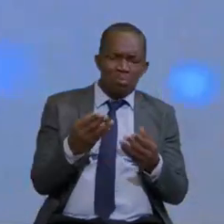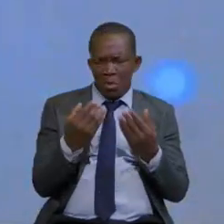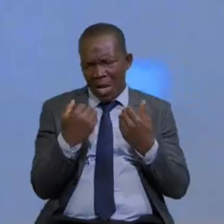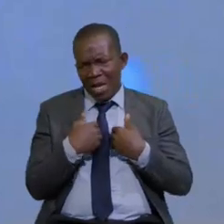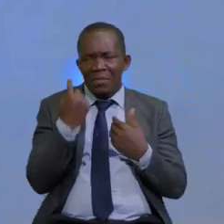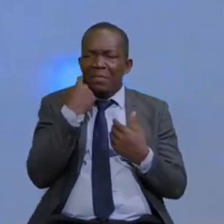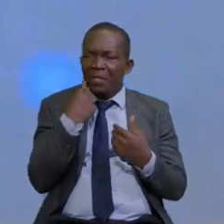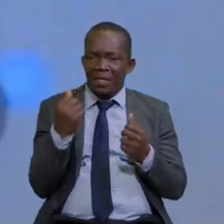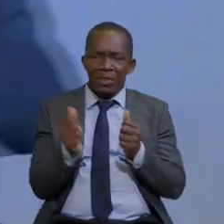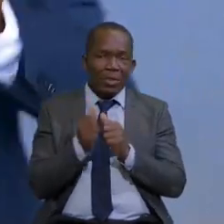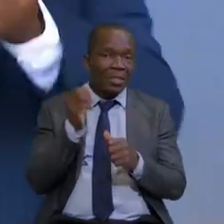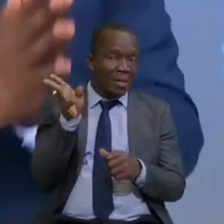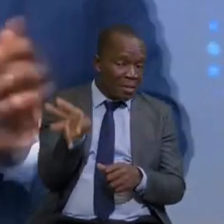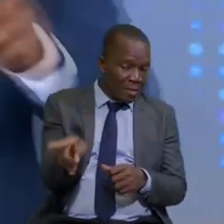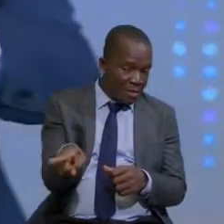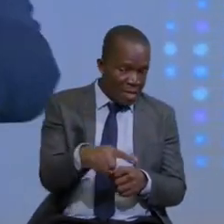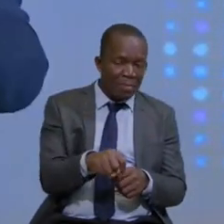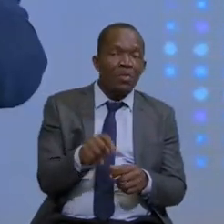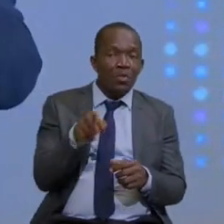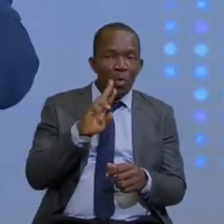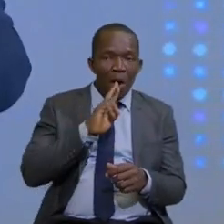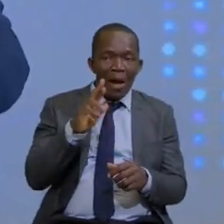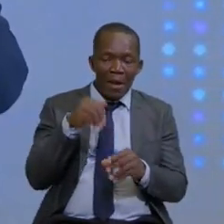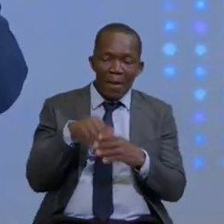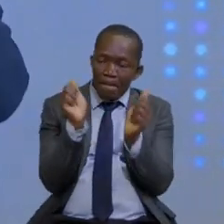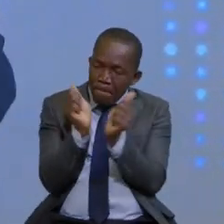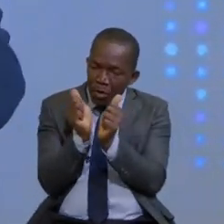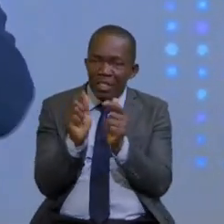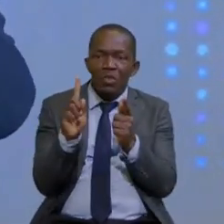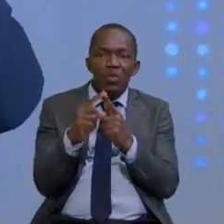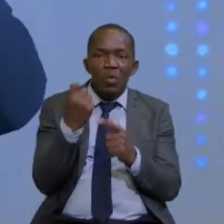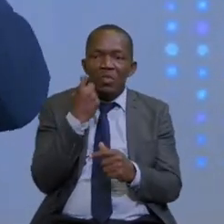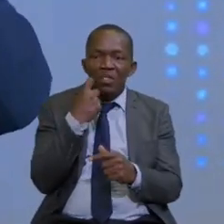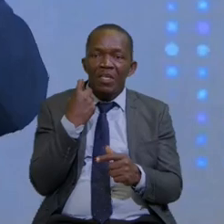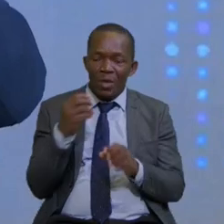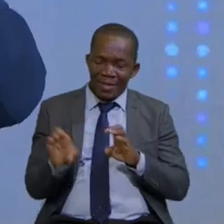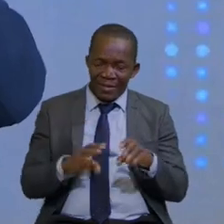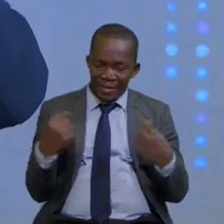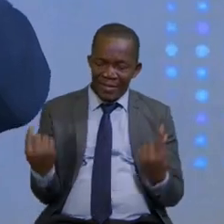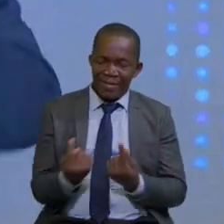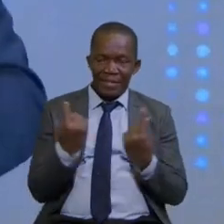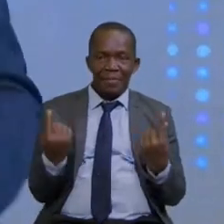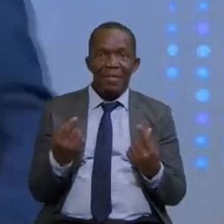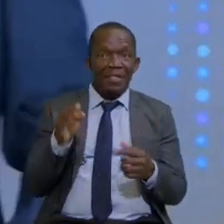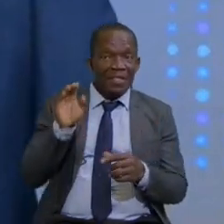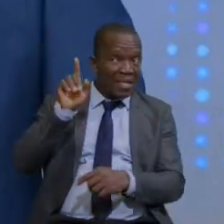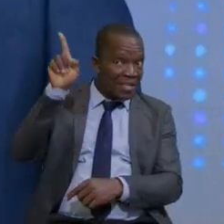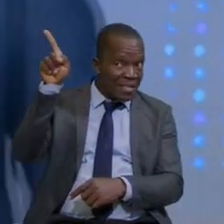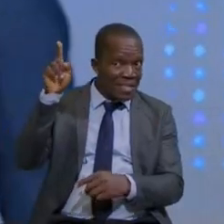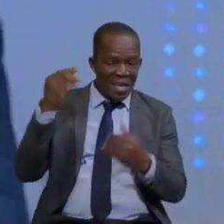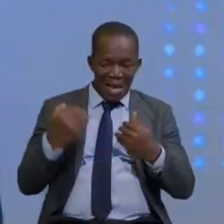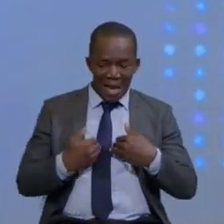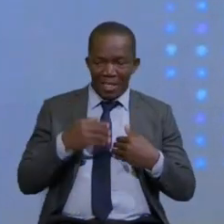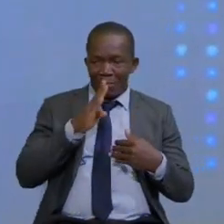Et après, tu deviens captif aux choses sensuelles. Et dit, il a reçu l'autorité.